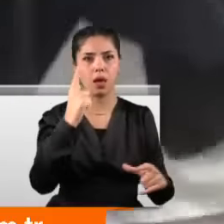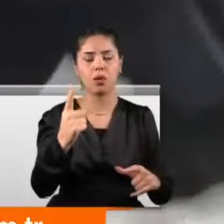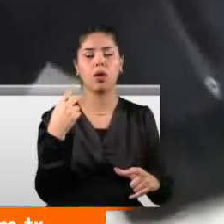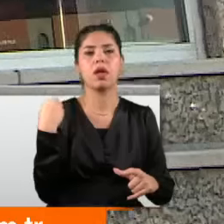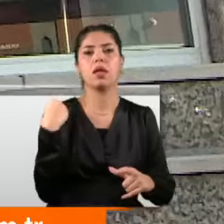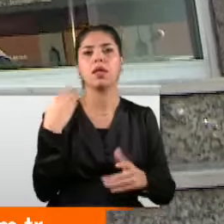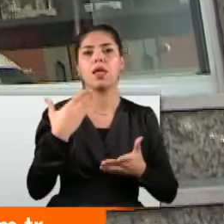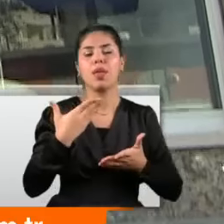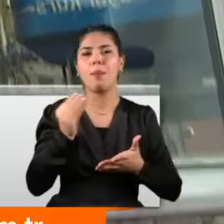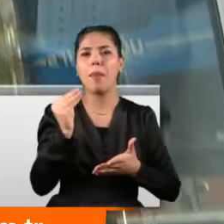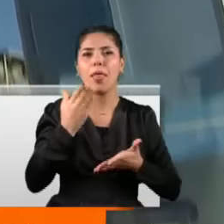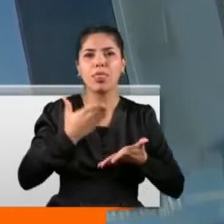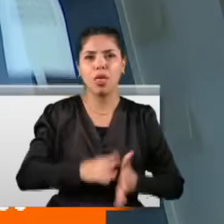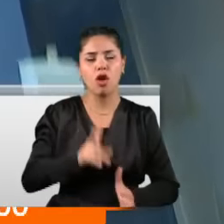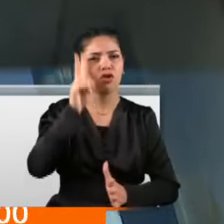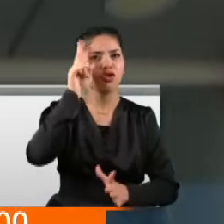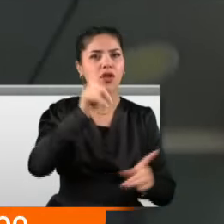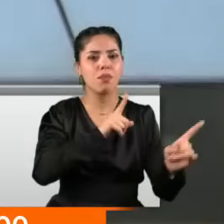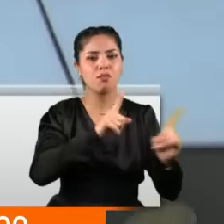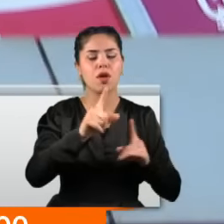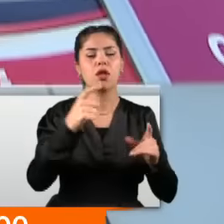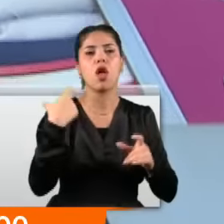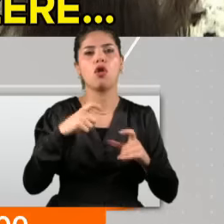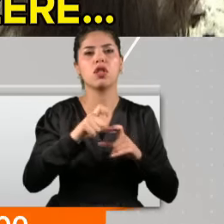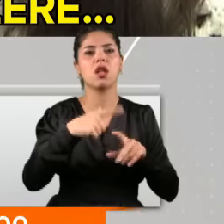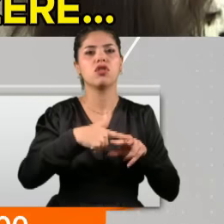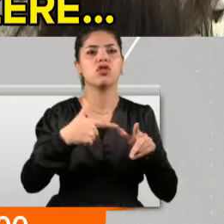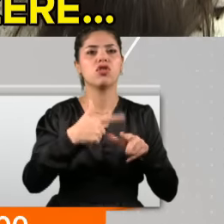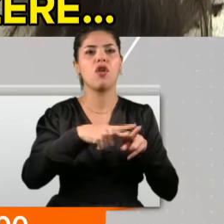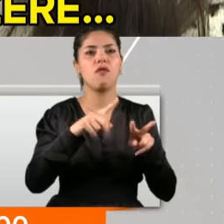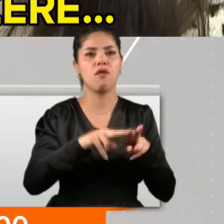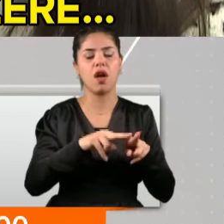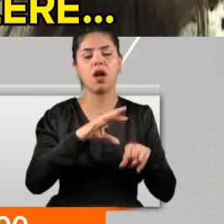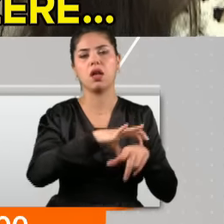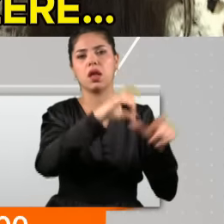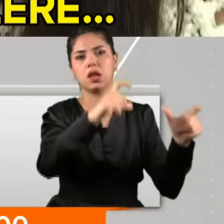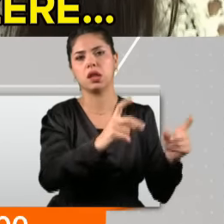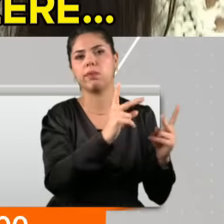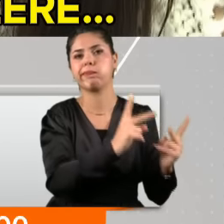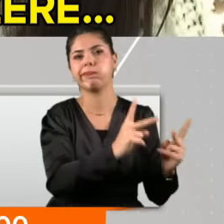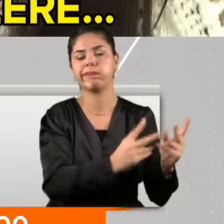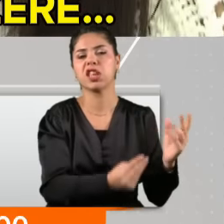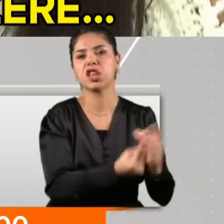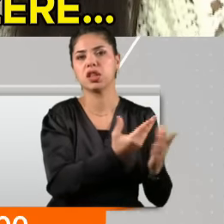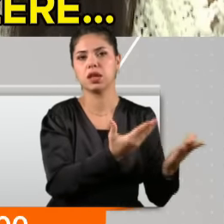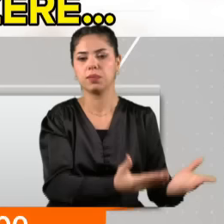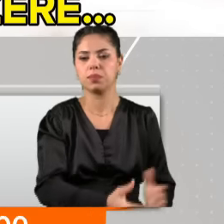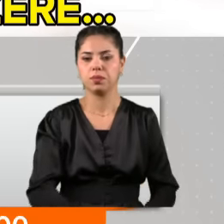Çetesi davasında da adı geçen Özel Şafak Hastanesi. Bizim 10 yılda